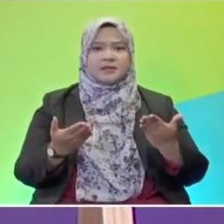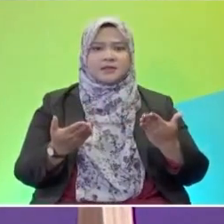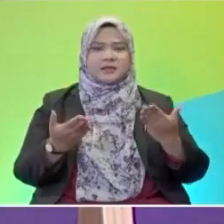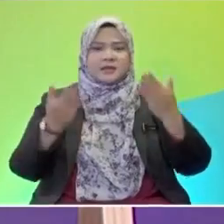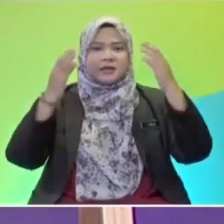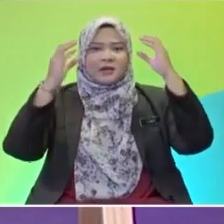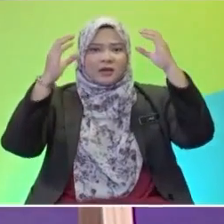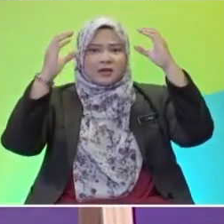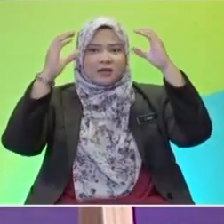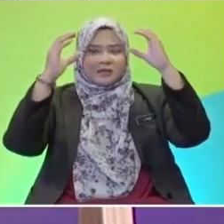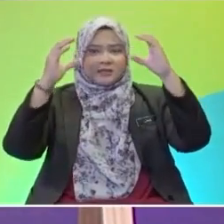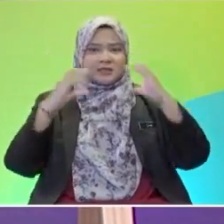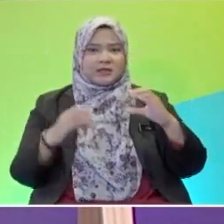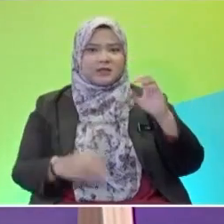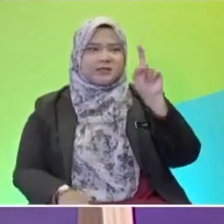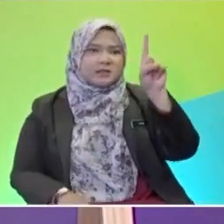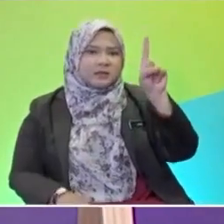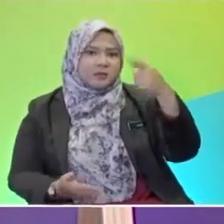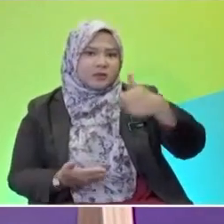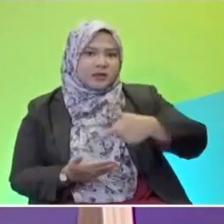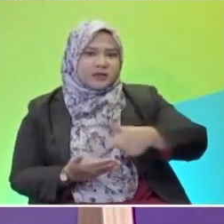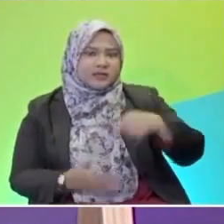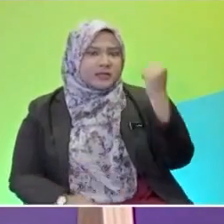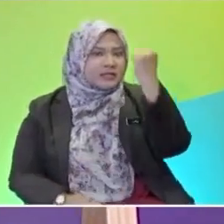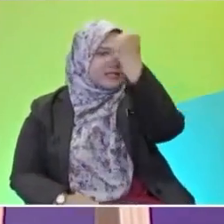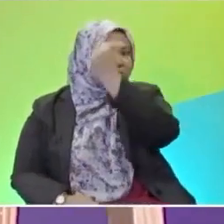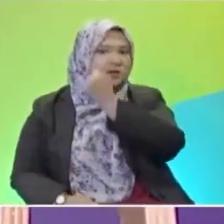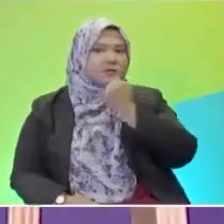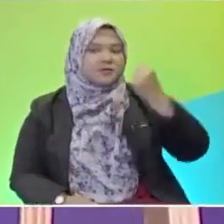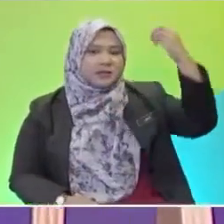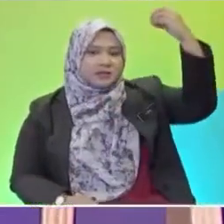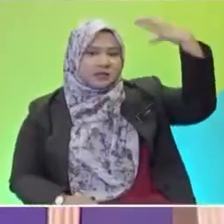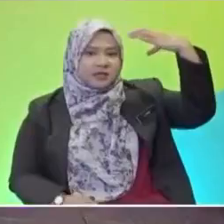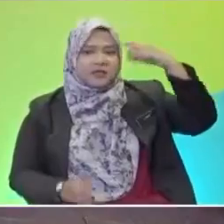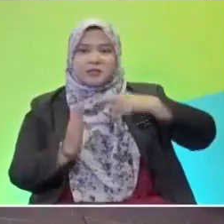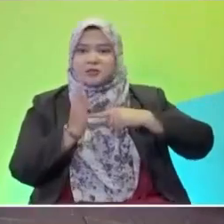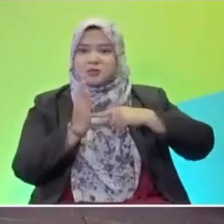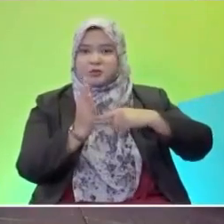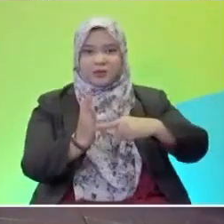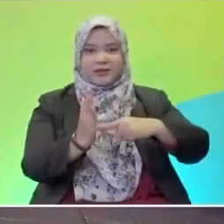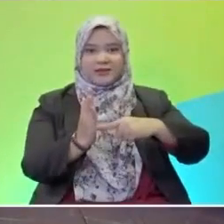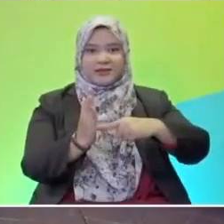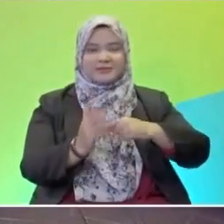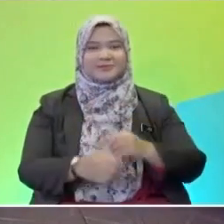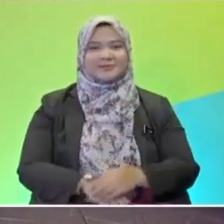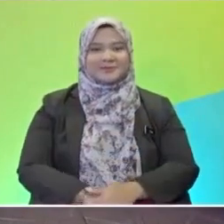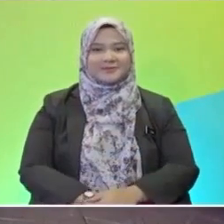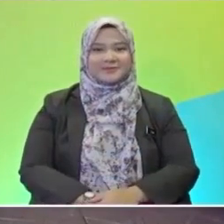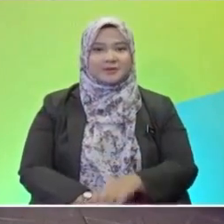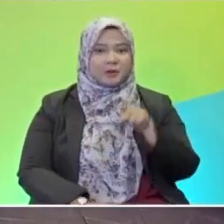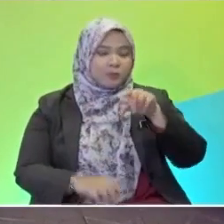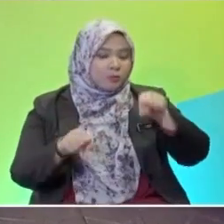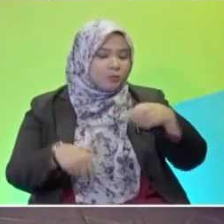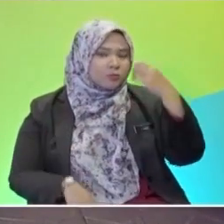Solo dan juga sangat-sangat berkemungkinan mempunyai yang mungkin telah tidak